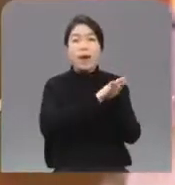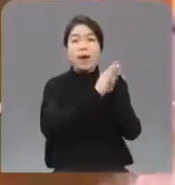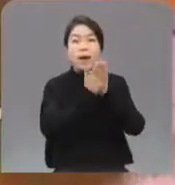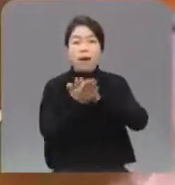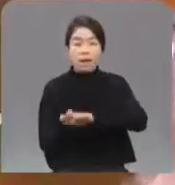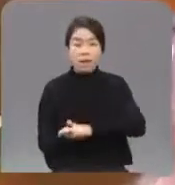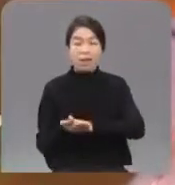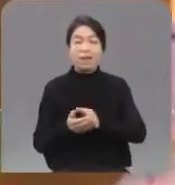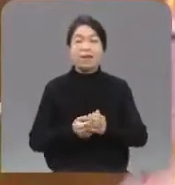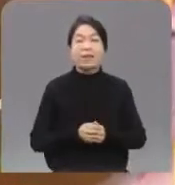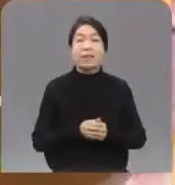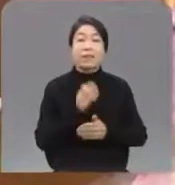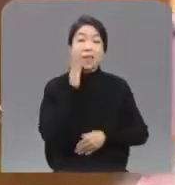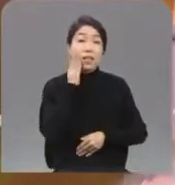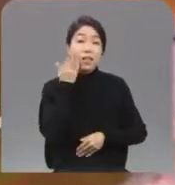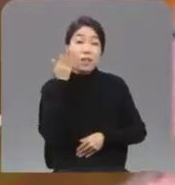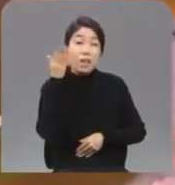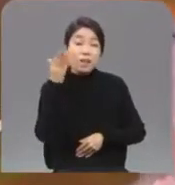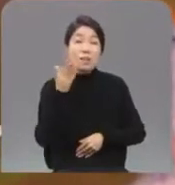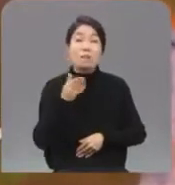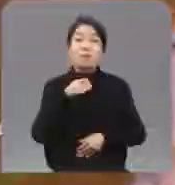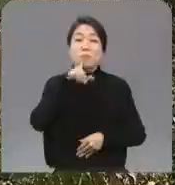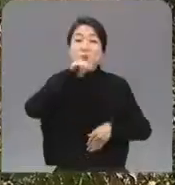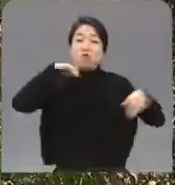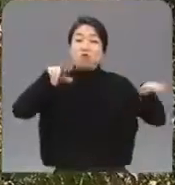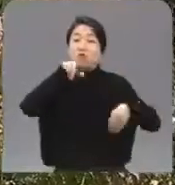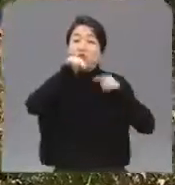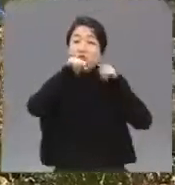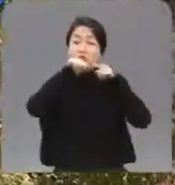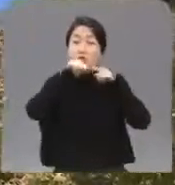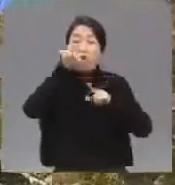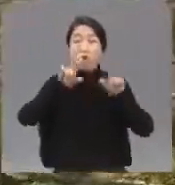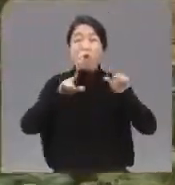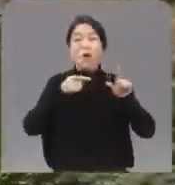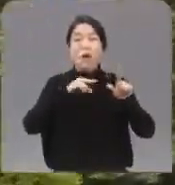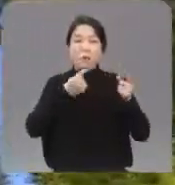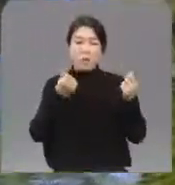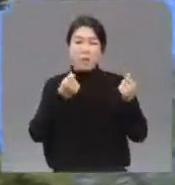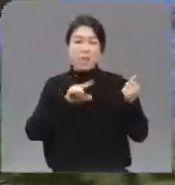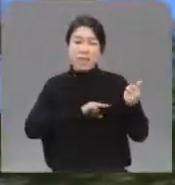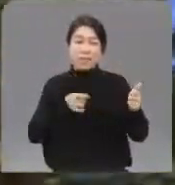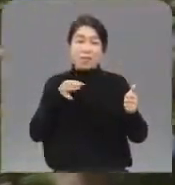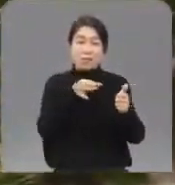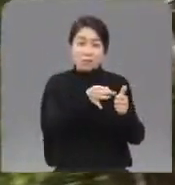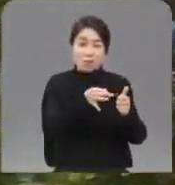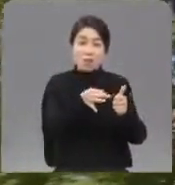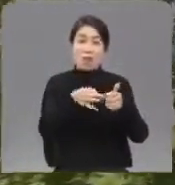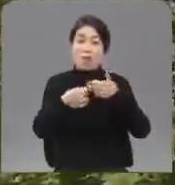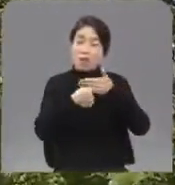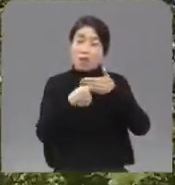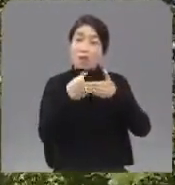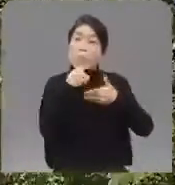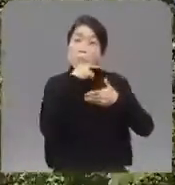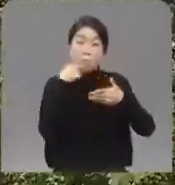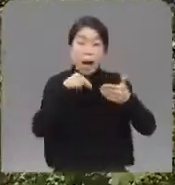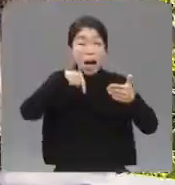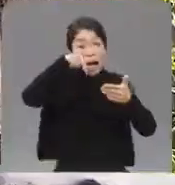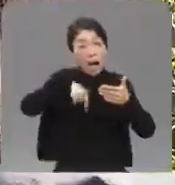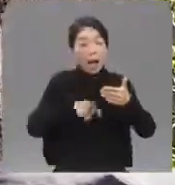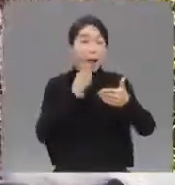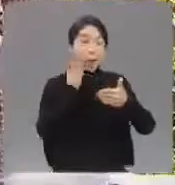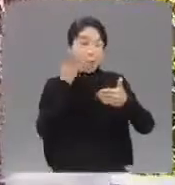갈아입었습니다 잎이 까마귀 부리모양이라고 붙인 이름인데 겉은 붉고 않은 푸른게 특징입니다